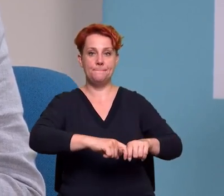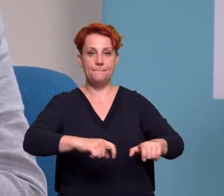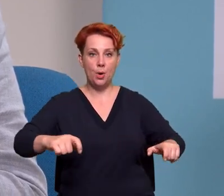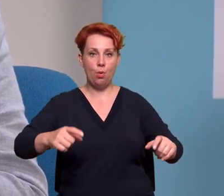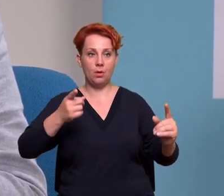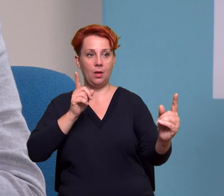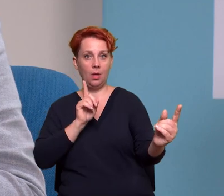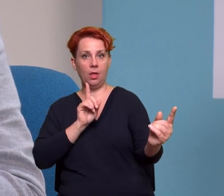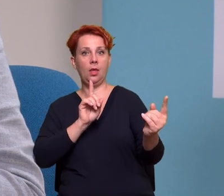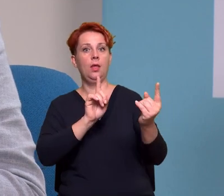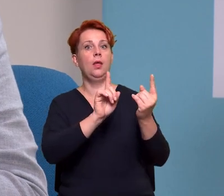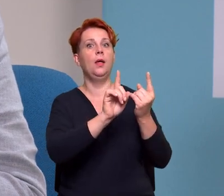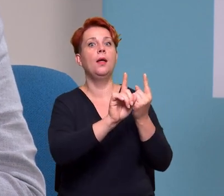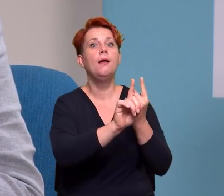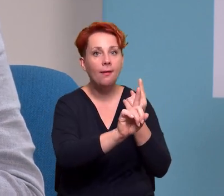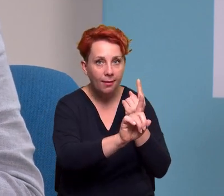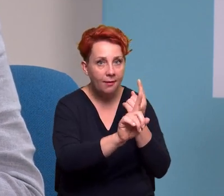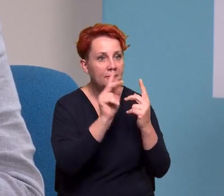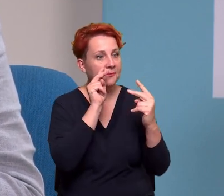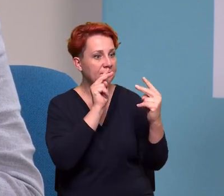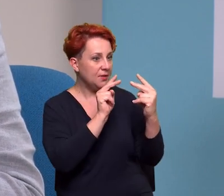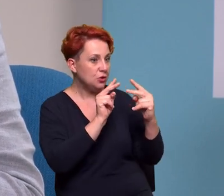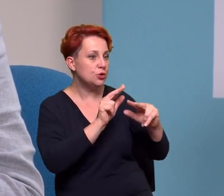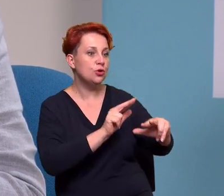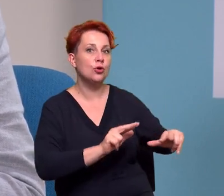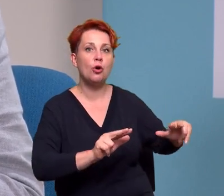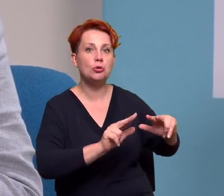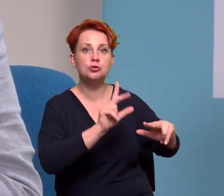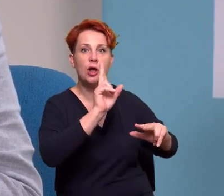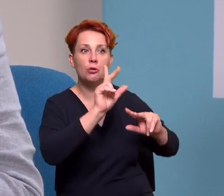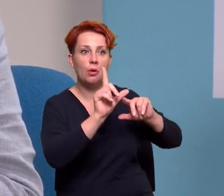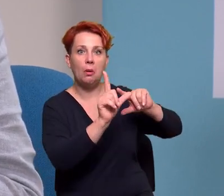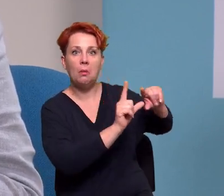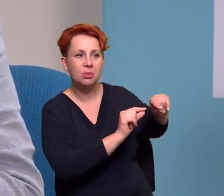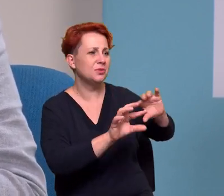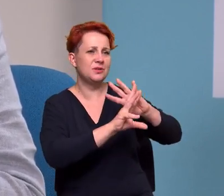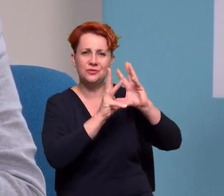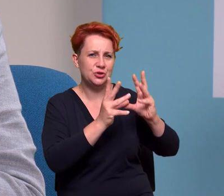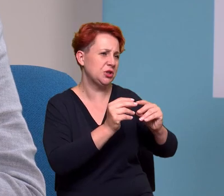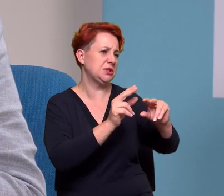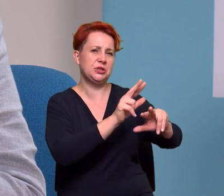mieszkania z rodziną, która to mieszkanie opuszczała. Oni oczywiście zabrali wszystkie